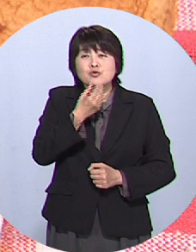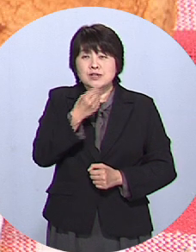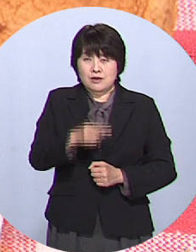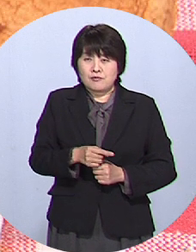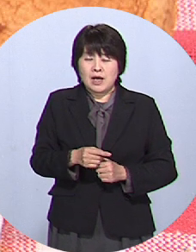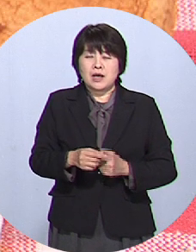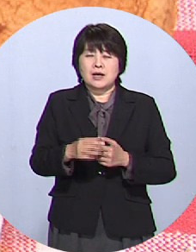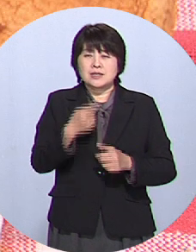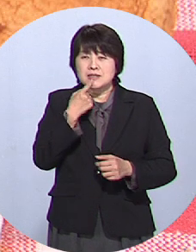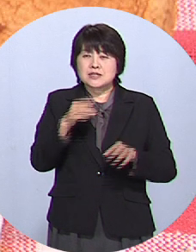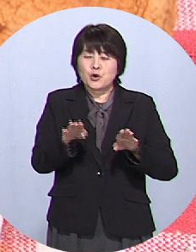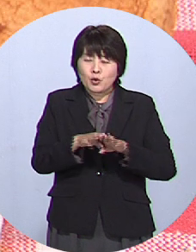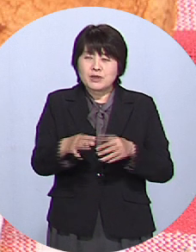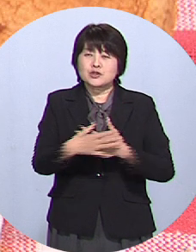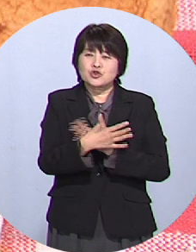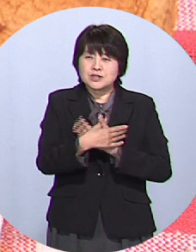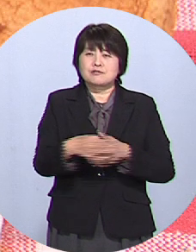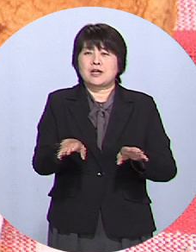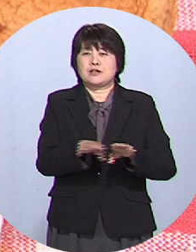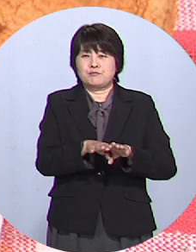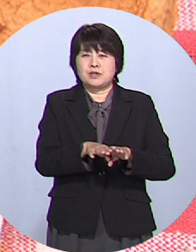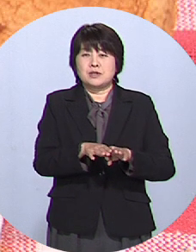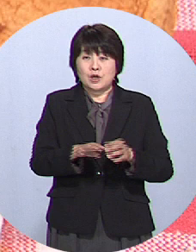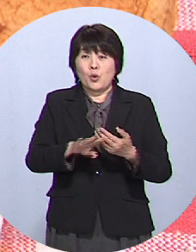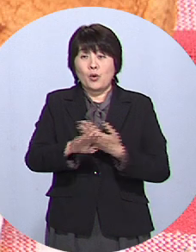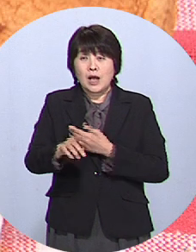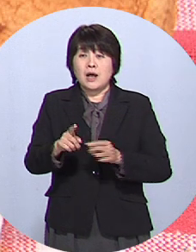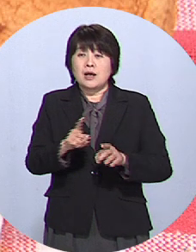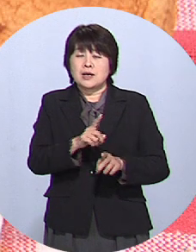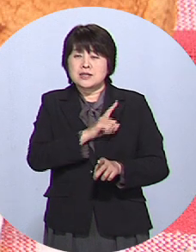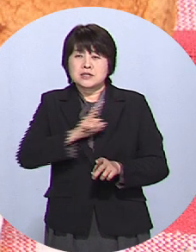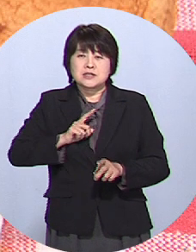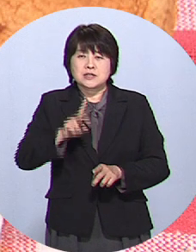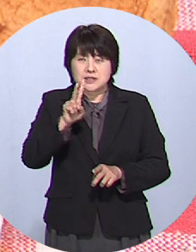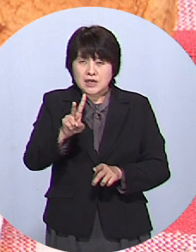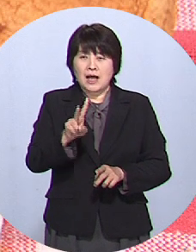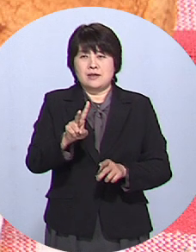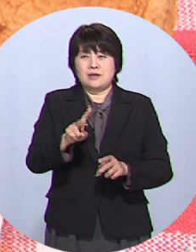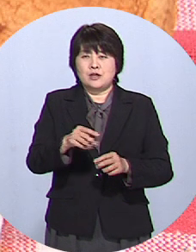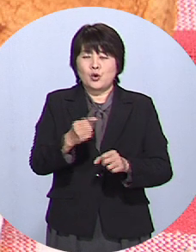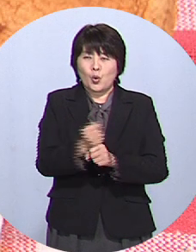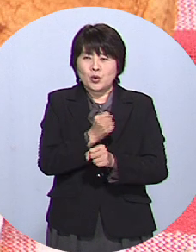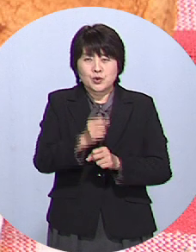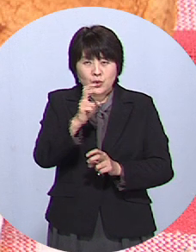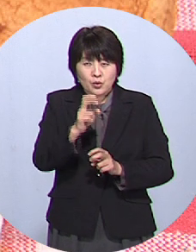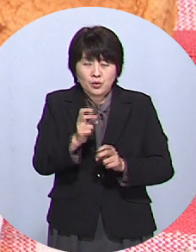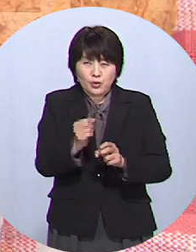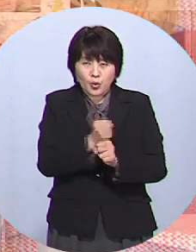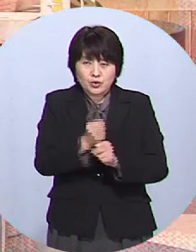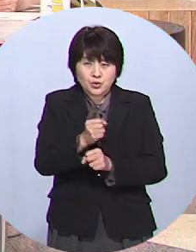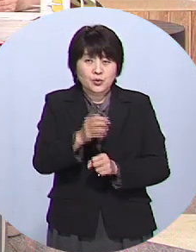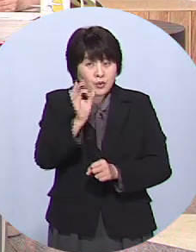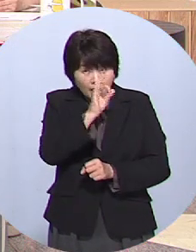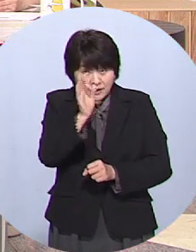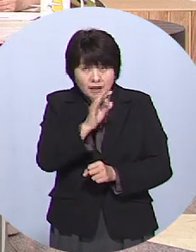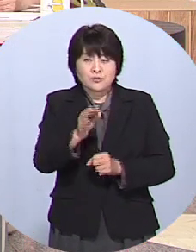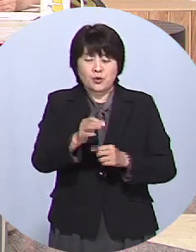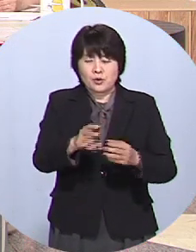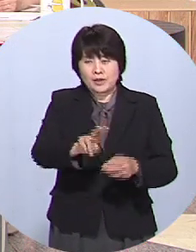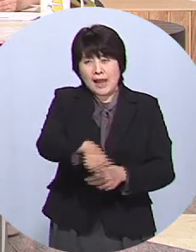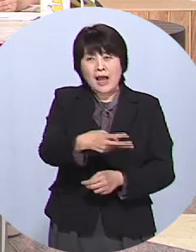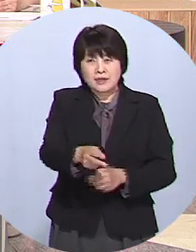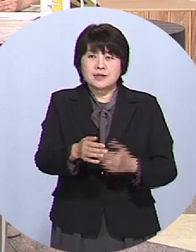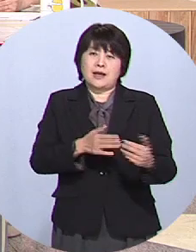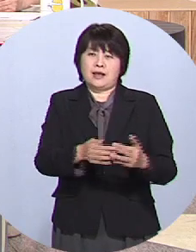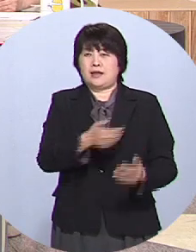が、日曜祝日を除く毎日1日2回工場見学、それから手焼き体験を開催しているということです。 すごいおいしい、うん、